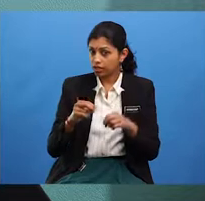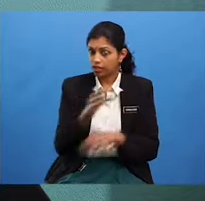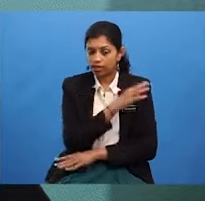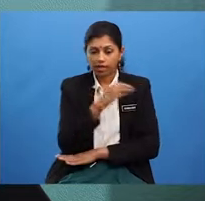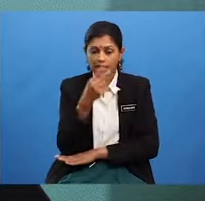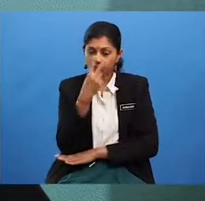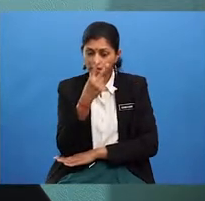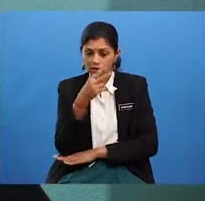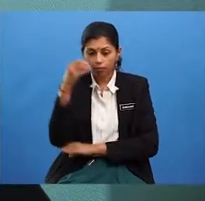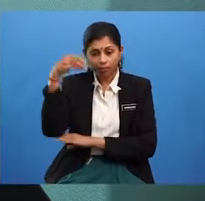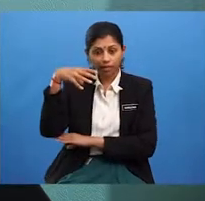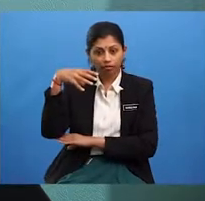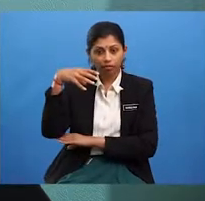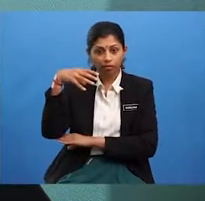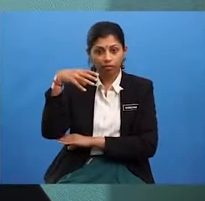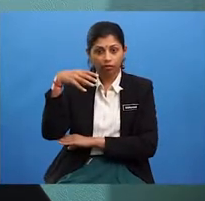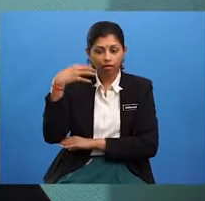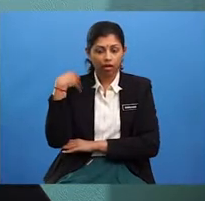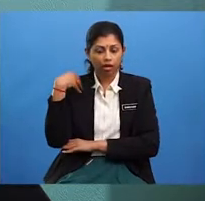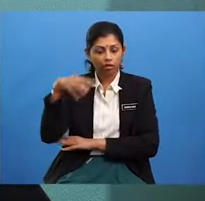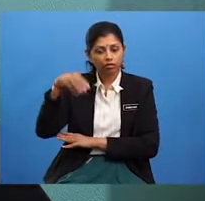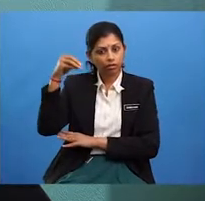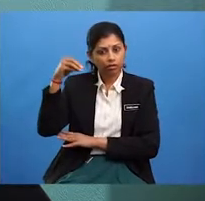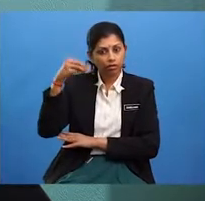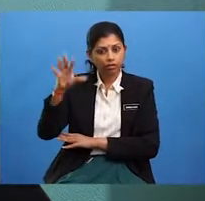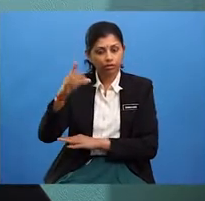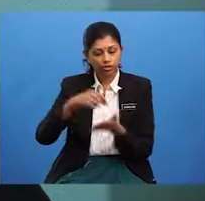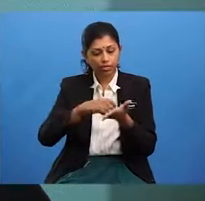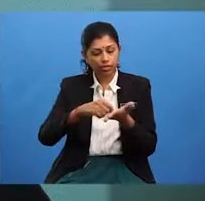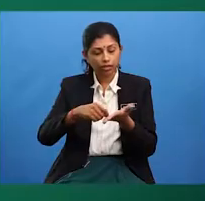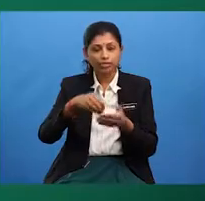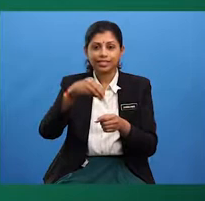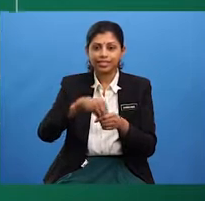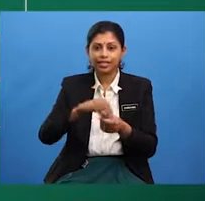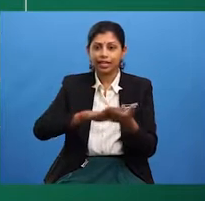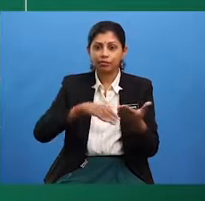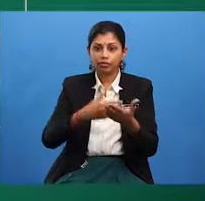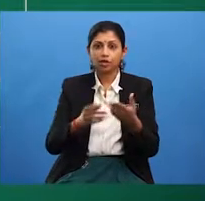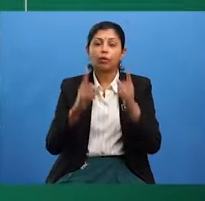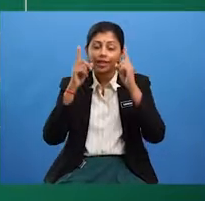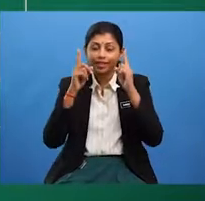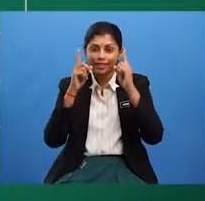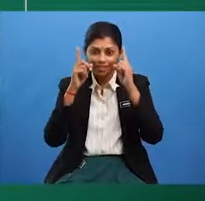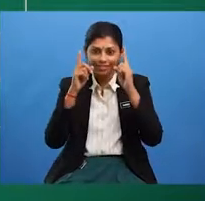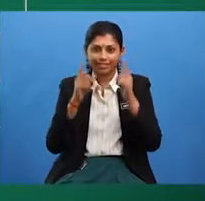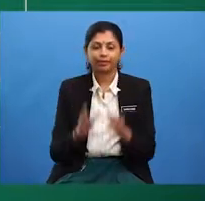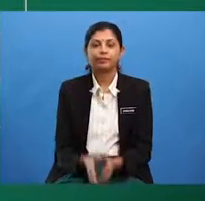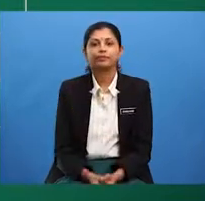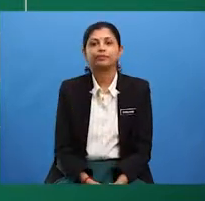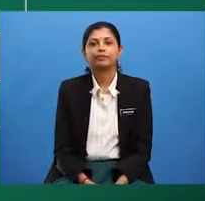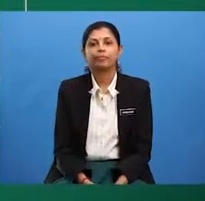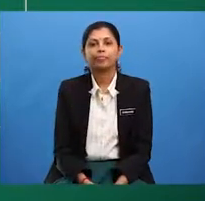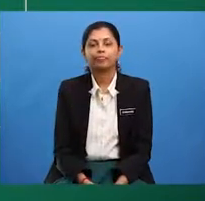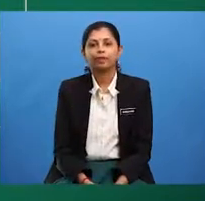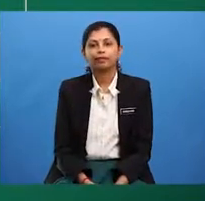perhatikan keadaan mentol. Kemudian, rekodkan pemerhatian kamu ke dalam jadual yang